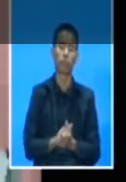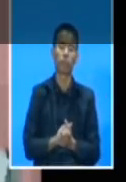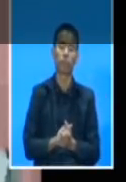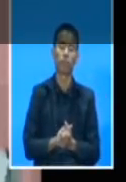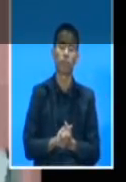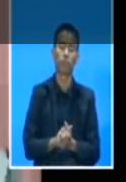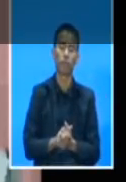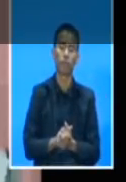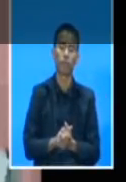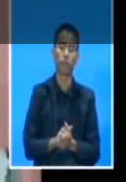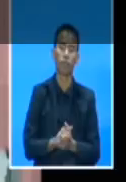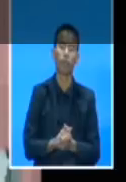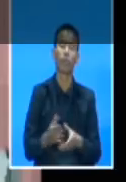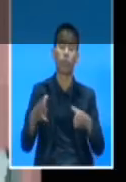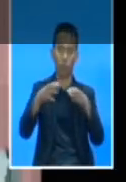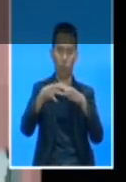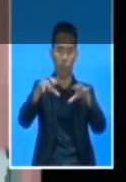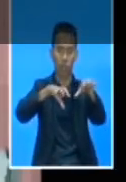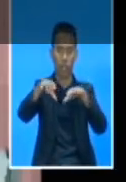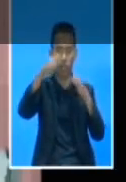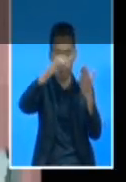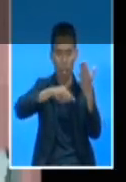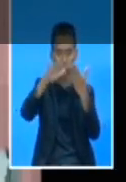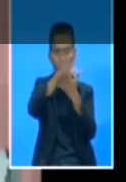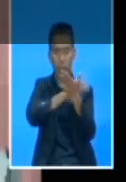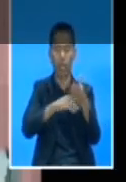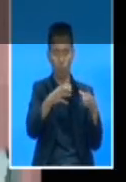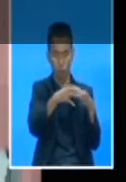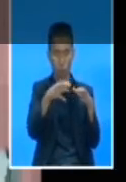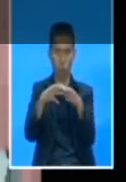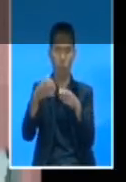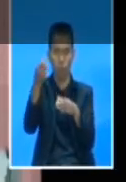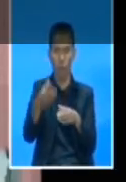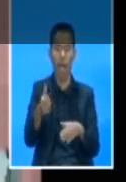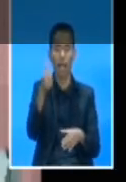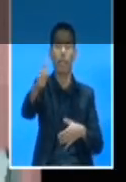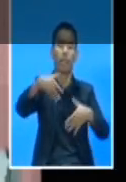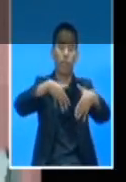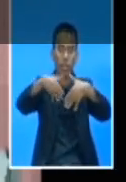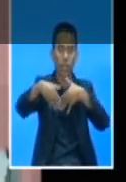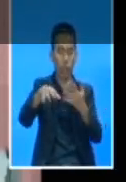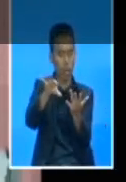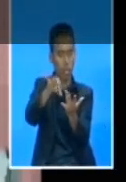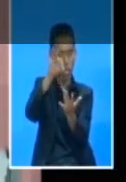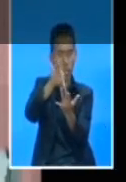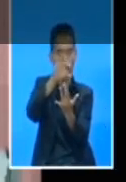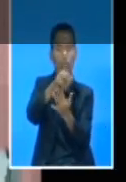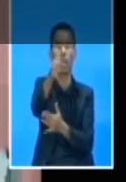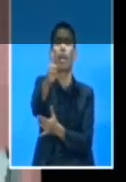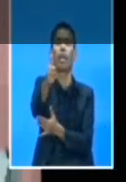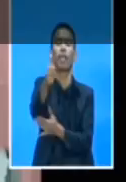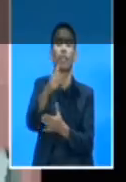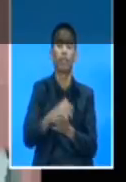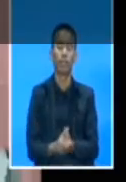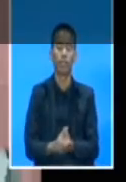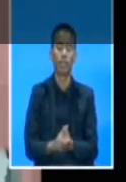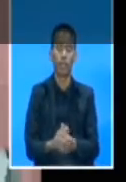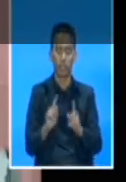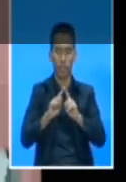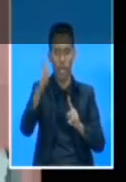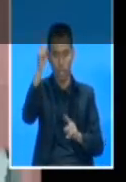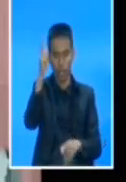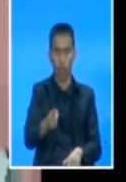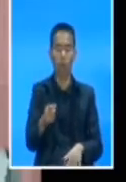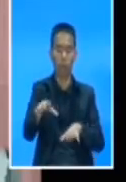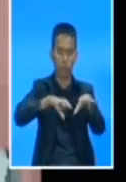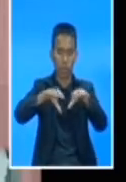ดังนั้นคณะปฏิรูปประเทศก็บอกว่ามีมากหน่วยดีประชาชนจะได้มีทางเลือกแต่จะต้องทำการป